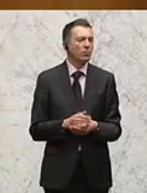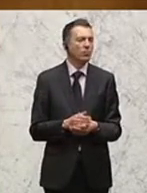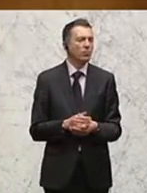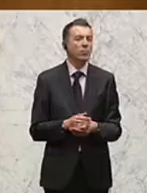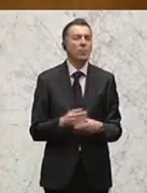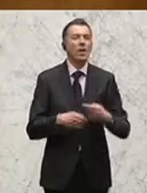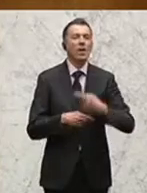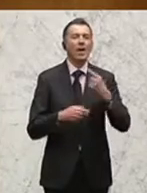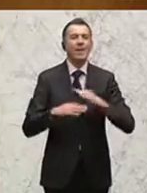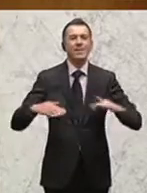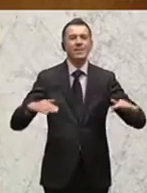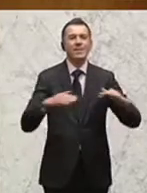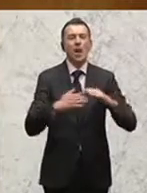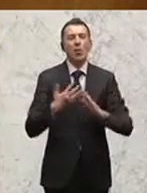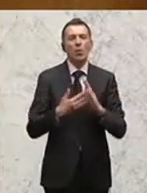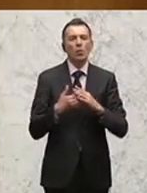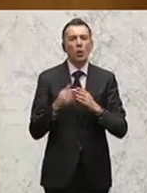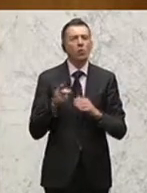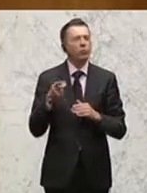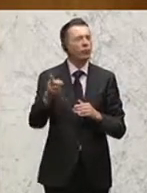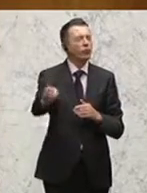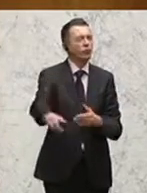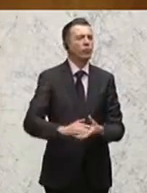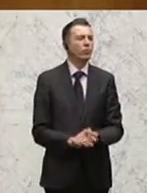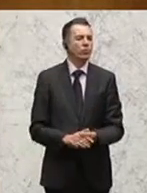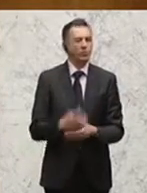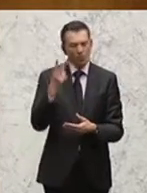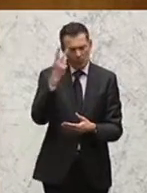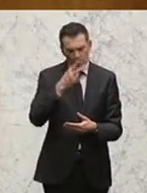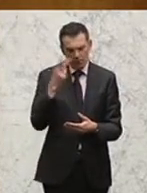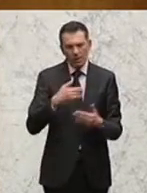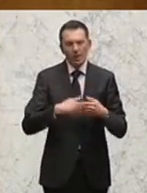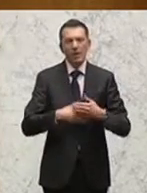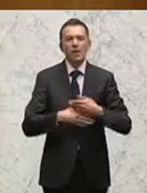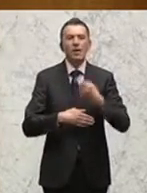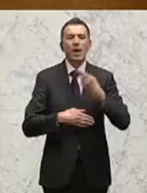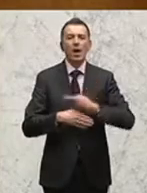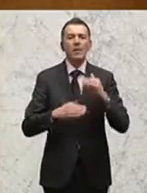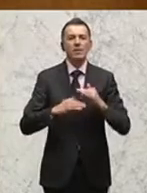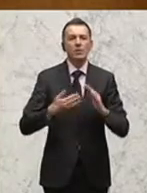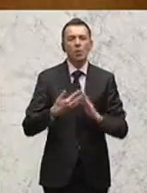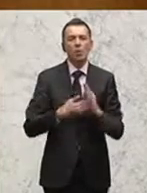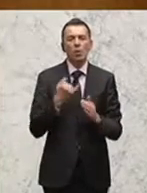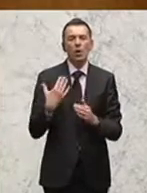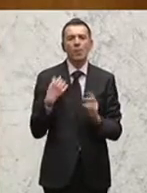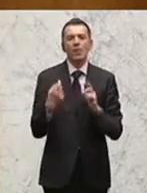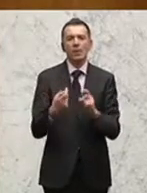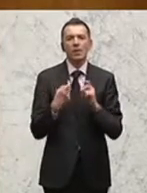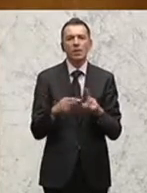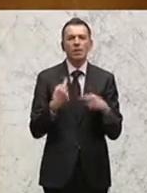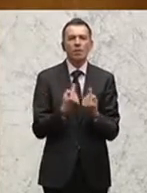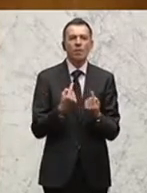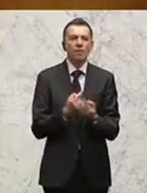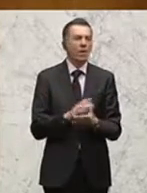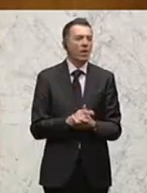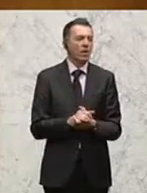angelegten Grenzraumkontrollen. Ja, selbstverständlich ist die Grenzkontrolle immer wieder in Diskussion. Wir haben uns aber für